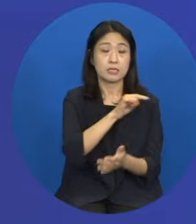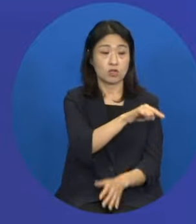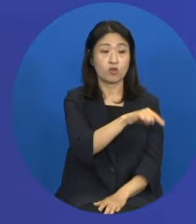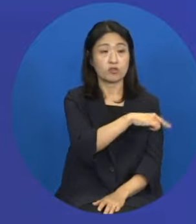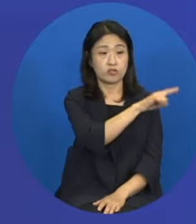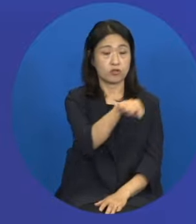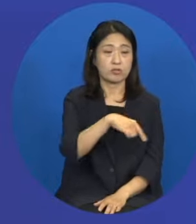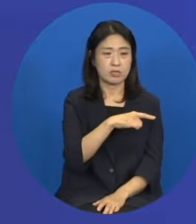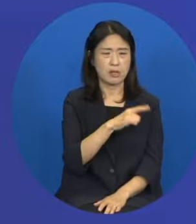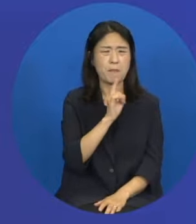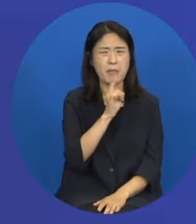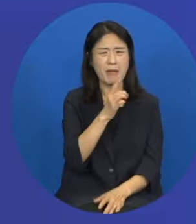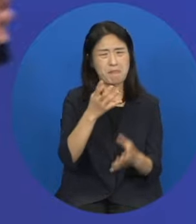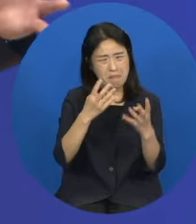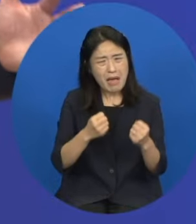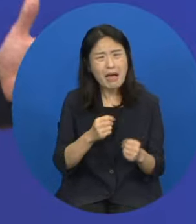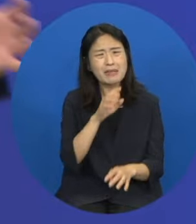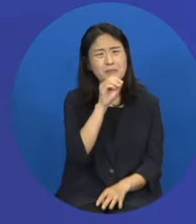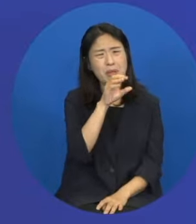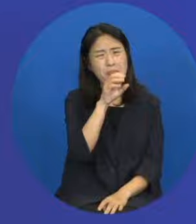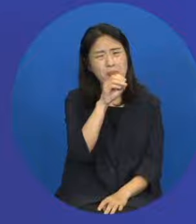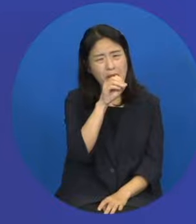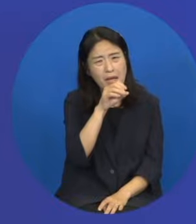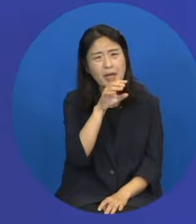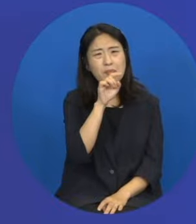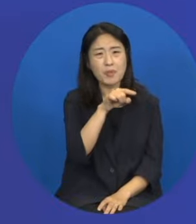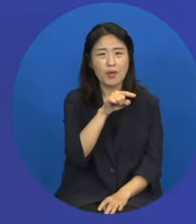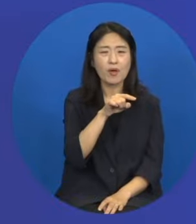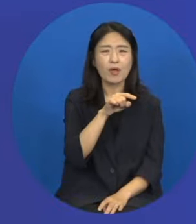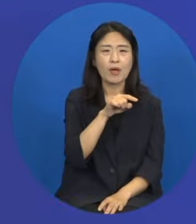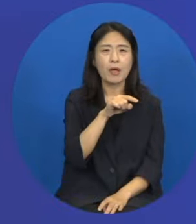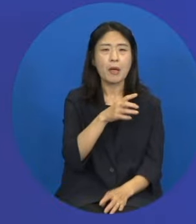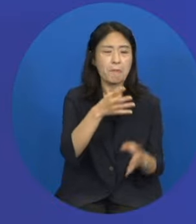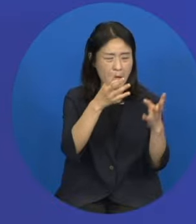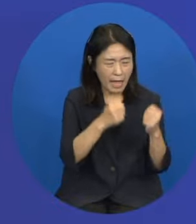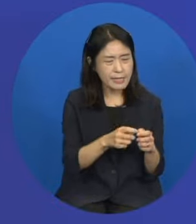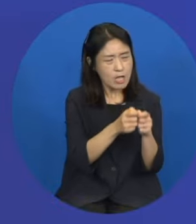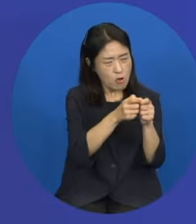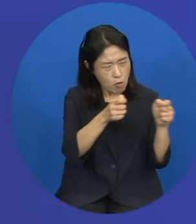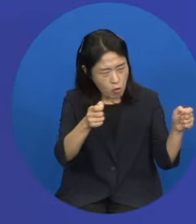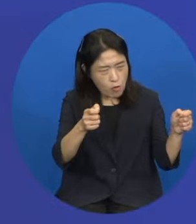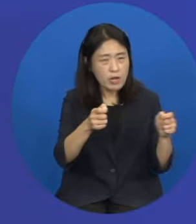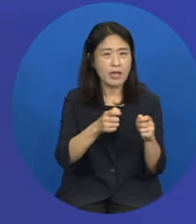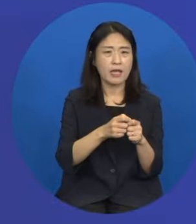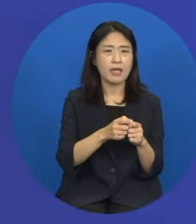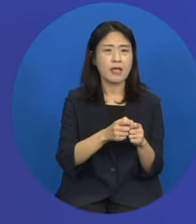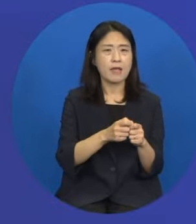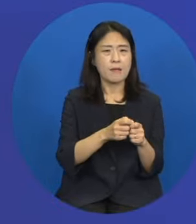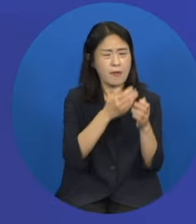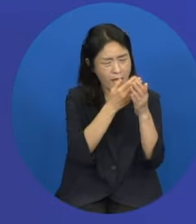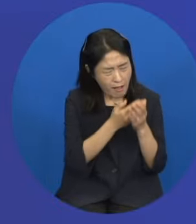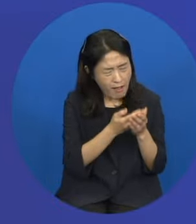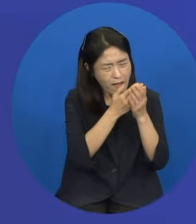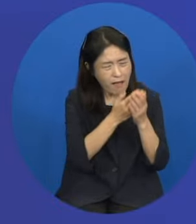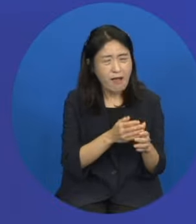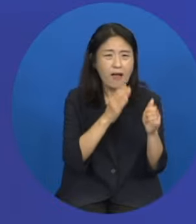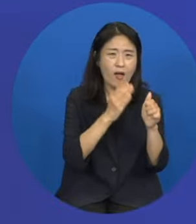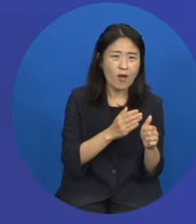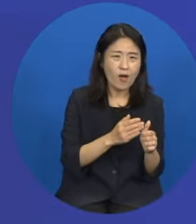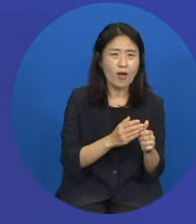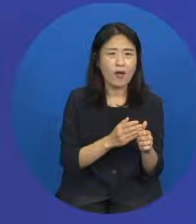이방인의 기도라는 거예요. 많이 모여가지고 우리가 많이 오랫동안 많은 간청을 드리면 하나님이 우리의